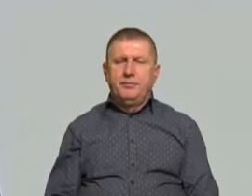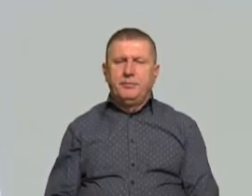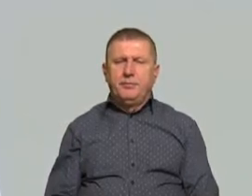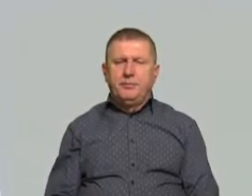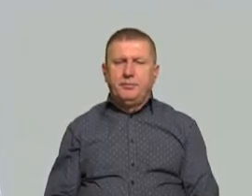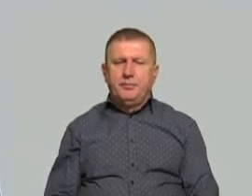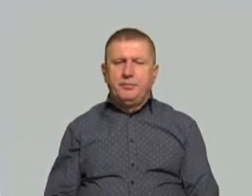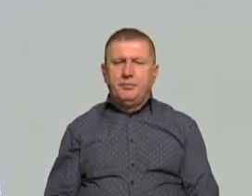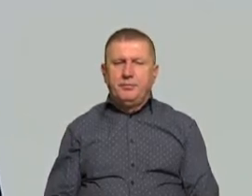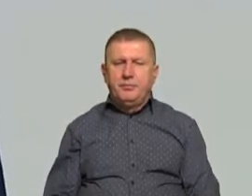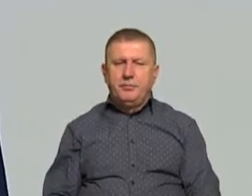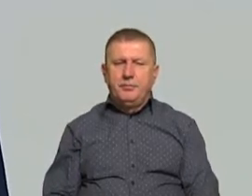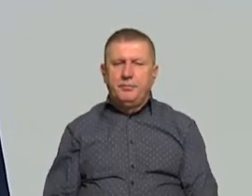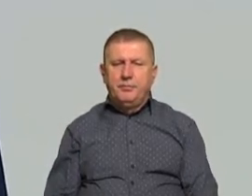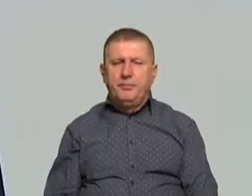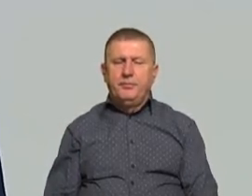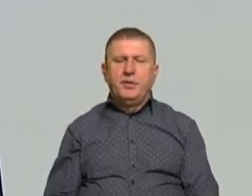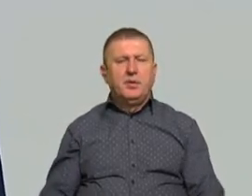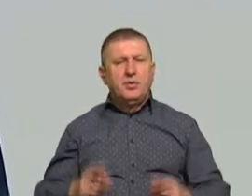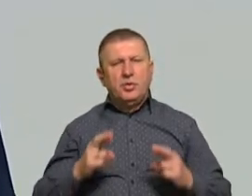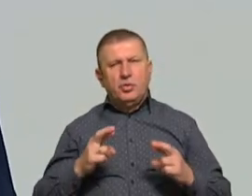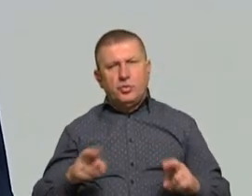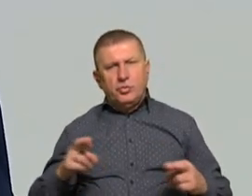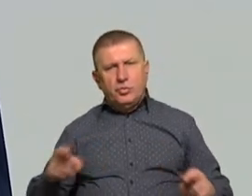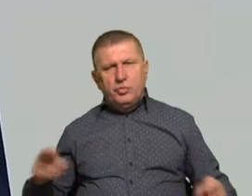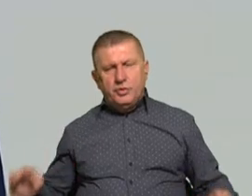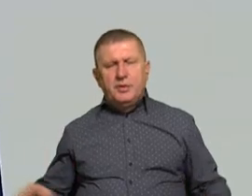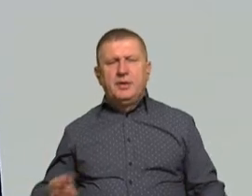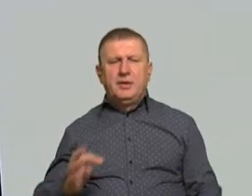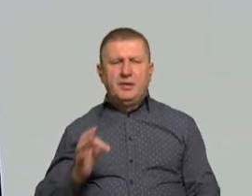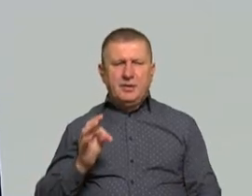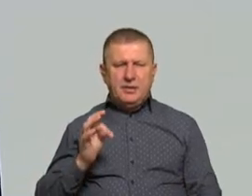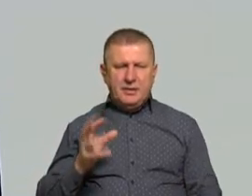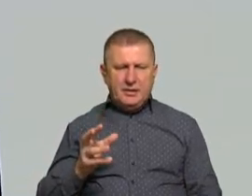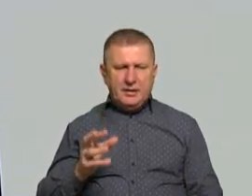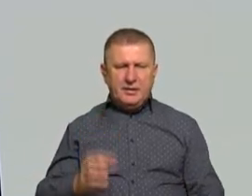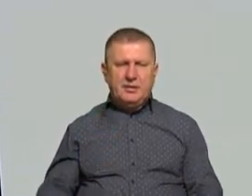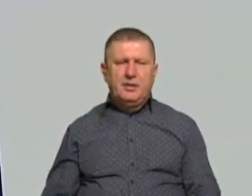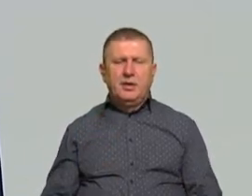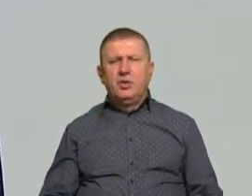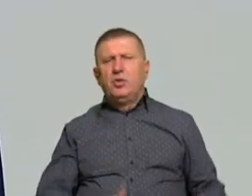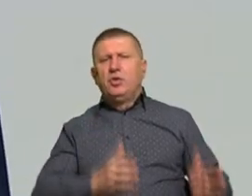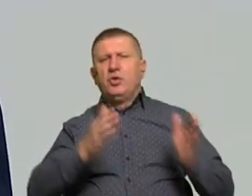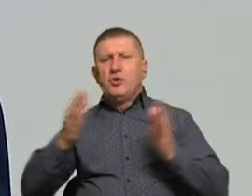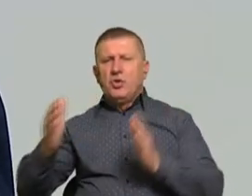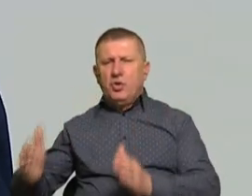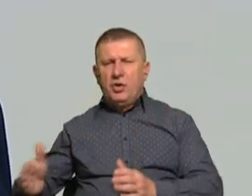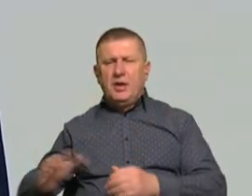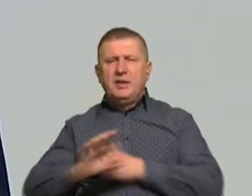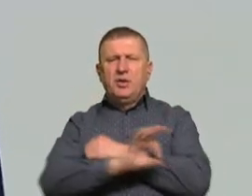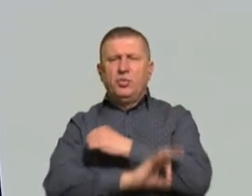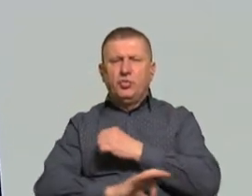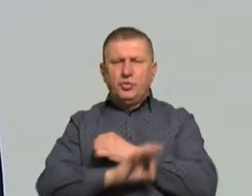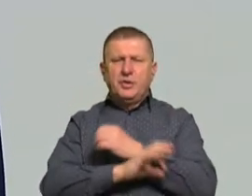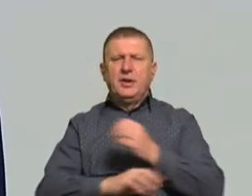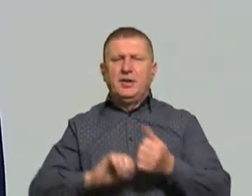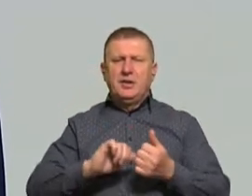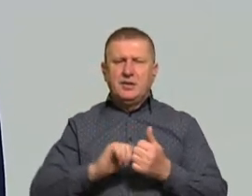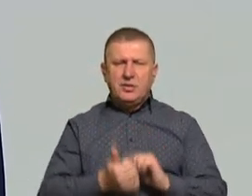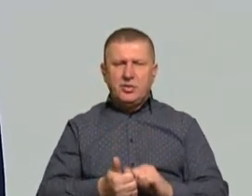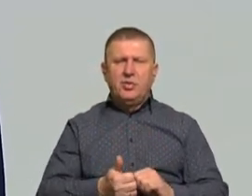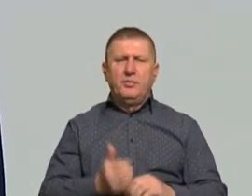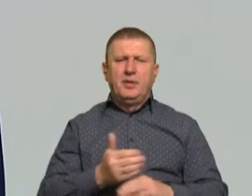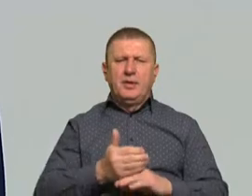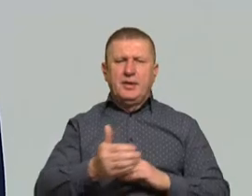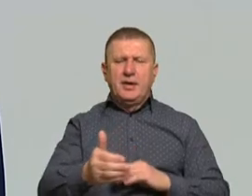Można dalej kontynuować? Tak. Różnorodność jak najbardziej, zresztą plany na kolejne uczelnie są, ale na dziś nie mogę